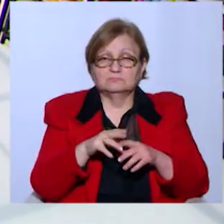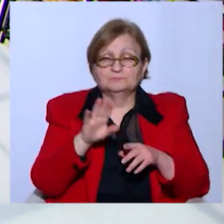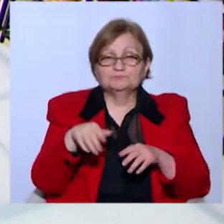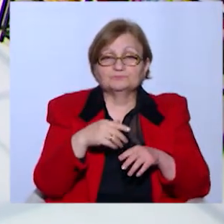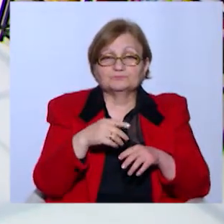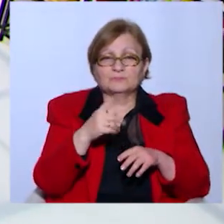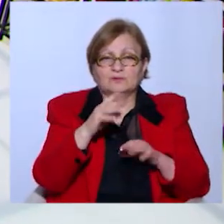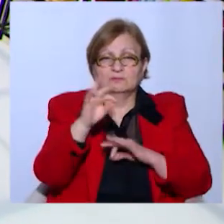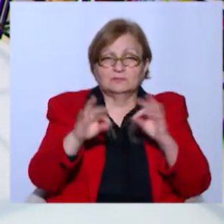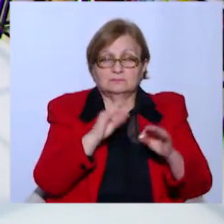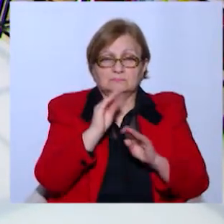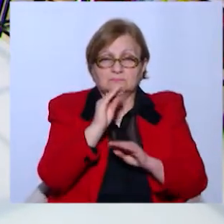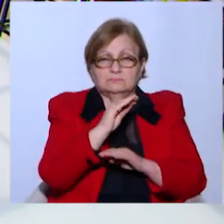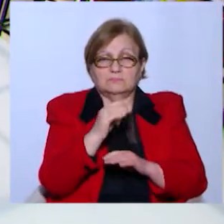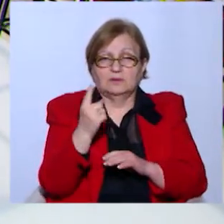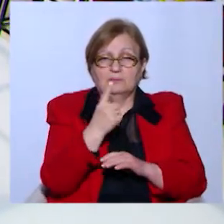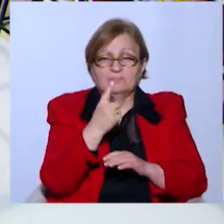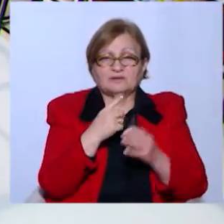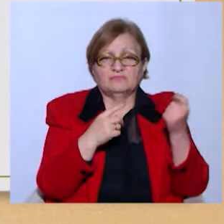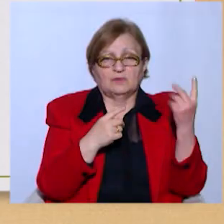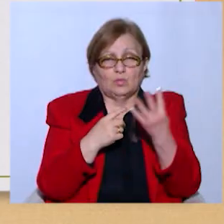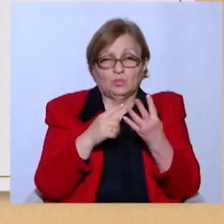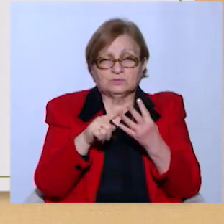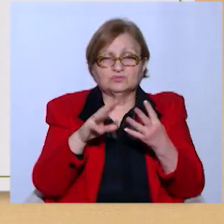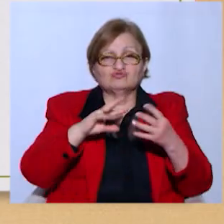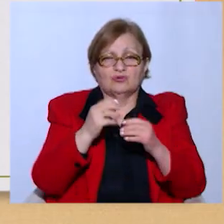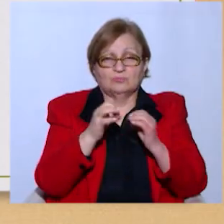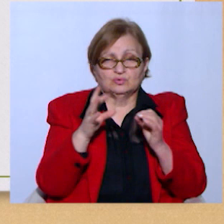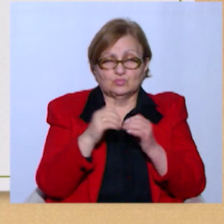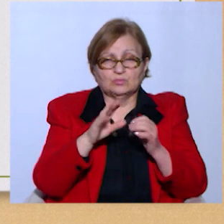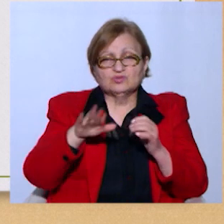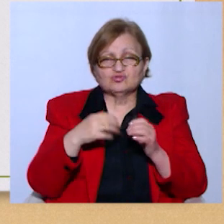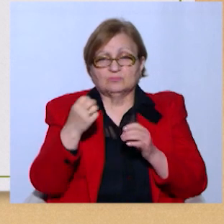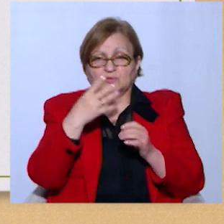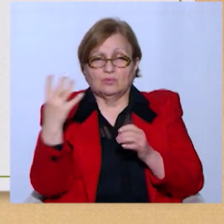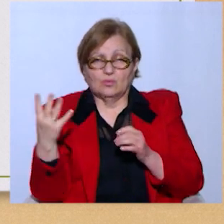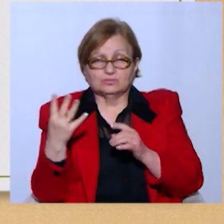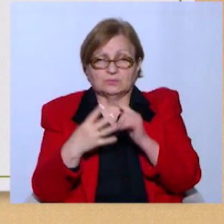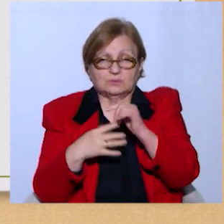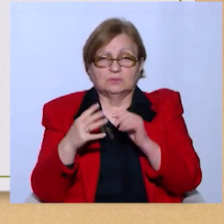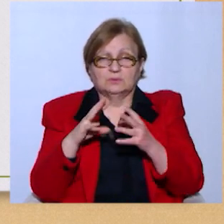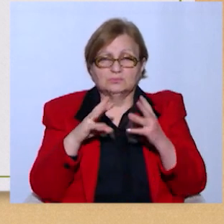ასეთი: გეომეტრიული პროგრესიის პირველი 4 წევრის ჯამია 15, მომდევნო 4 წევრის ჯამი